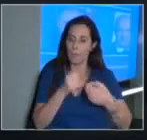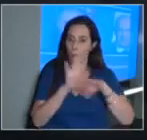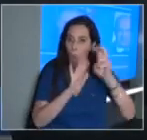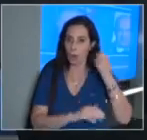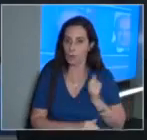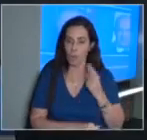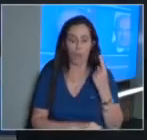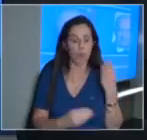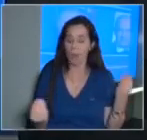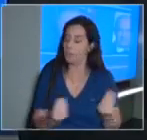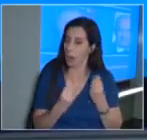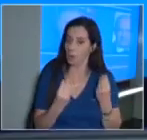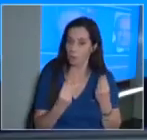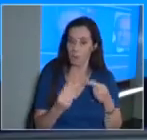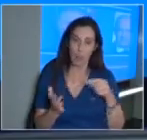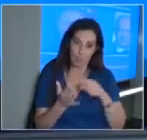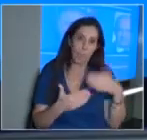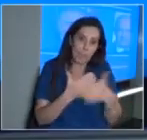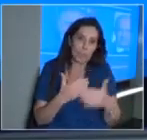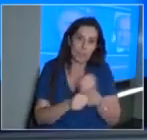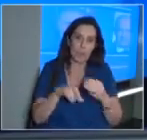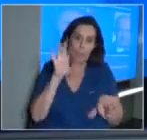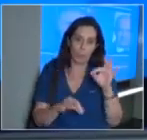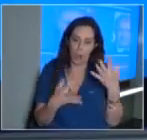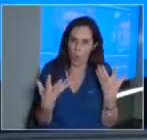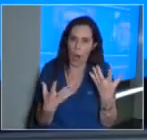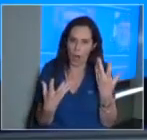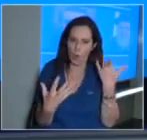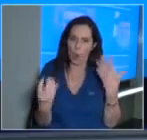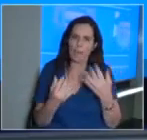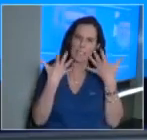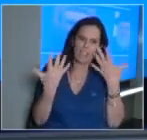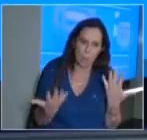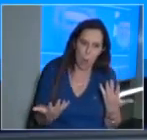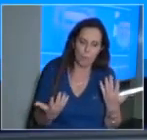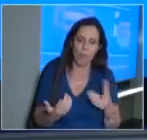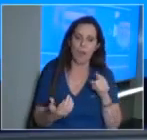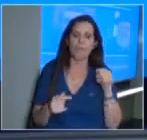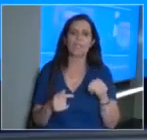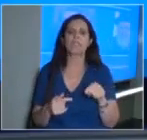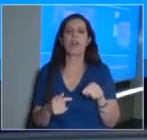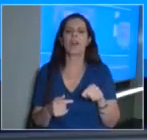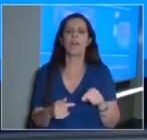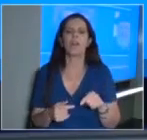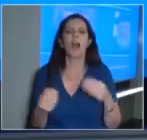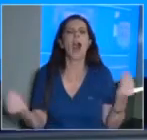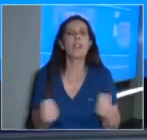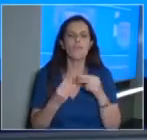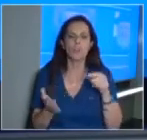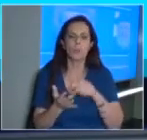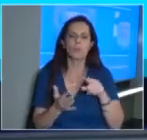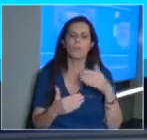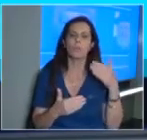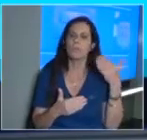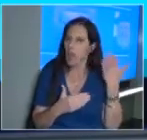הגיוס היה אחד הוקטורים המרכזיים, שבגללו בסוף הלכנו לבחירות. היו הרבה מאוד סיפורים ברקע, אבל זה היה האירוע שבגללו